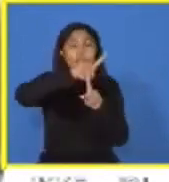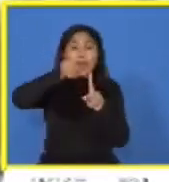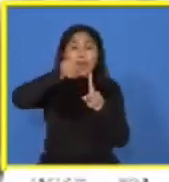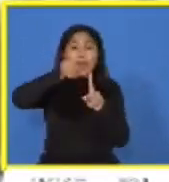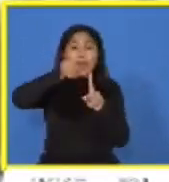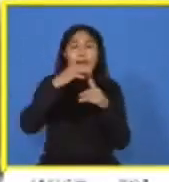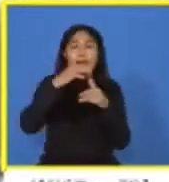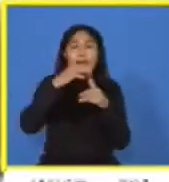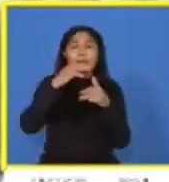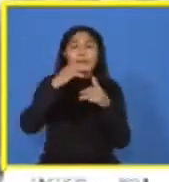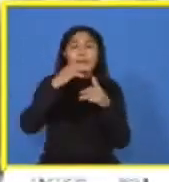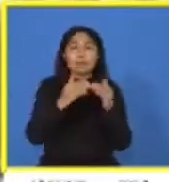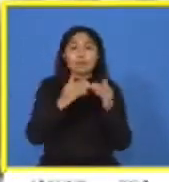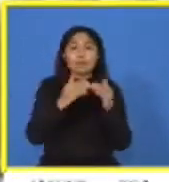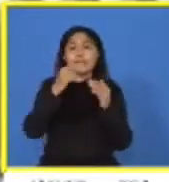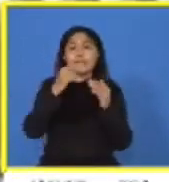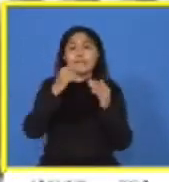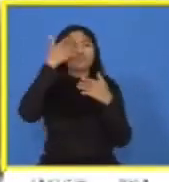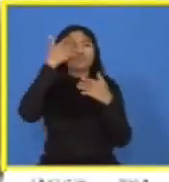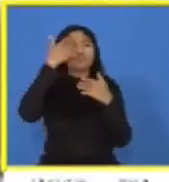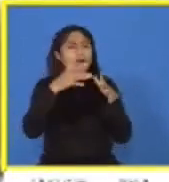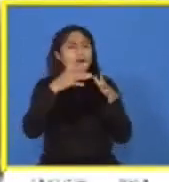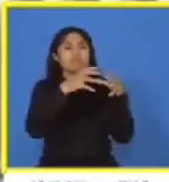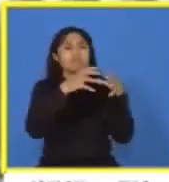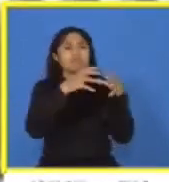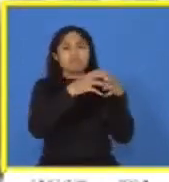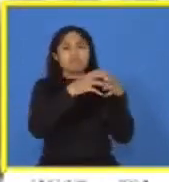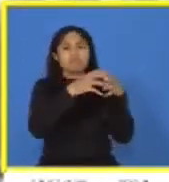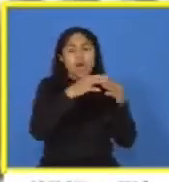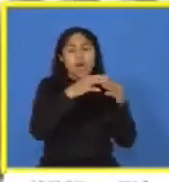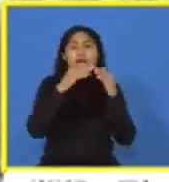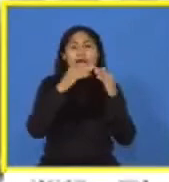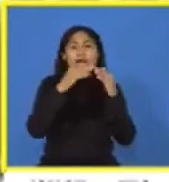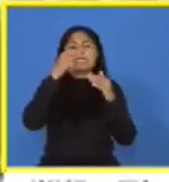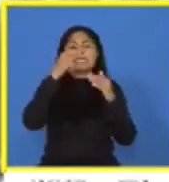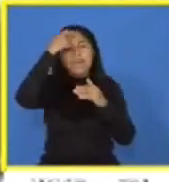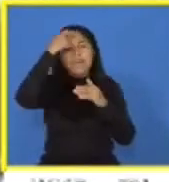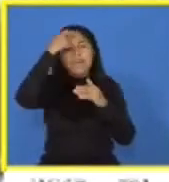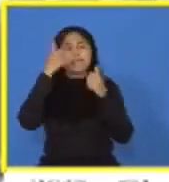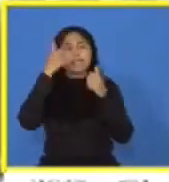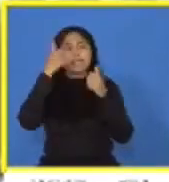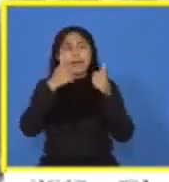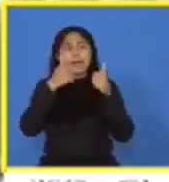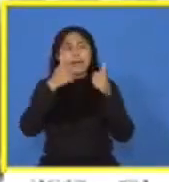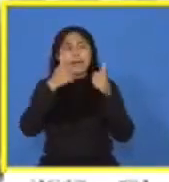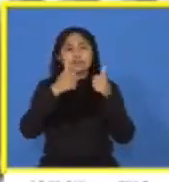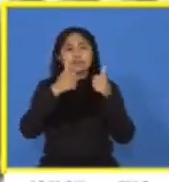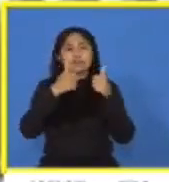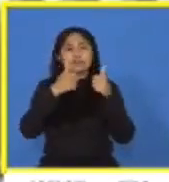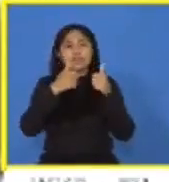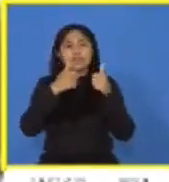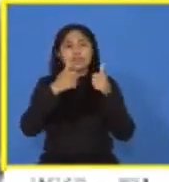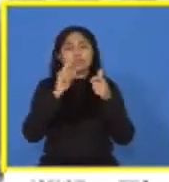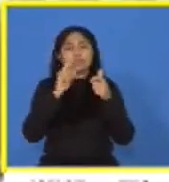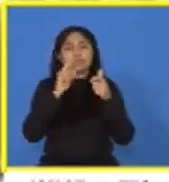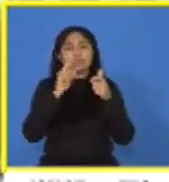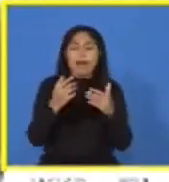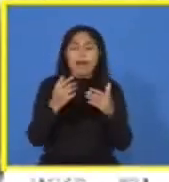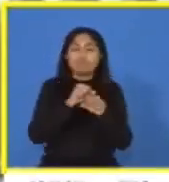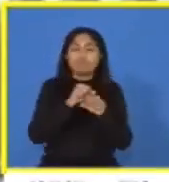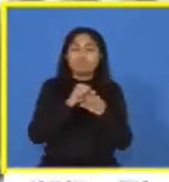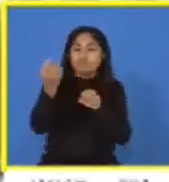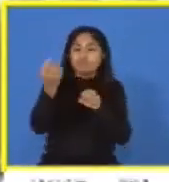sakit sudah menjadi rumah sakit yang siap melayani COVID, tentunya dengan pengkategorian